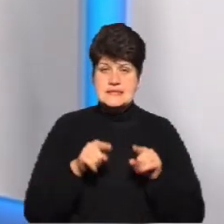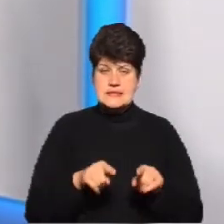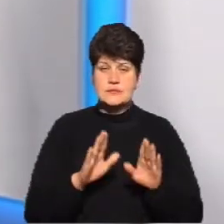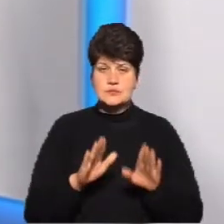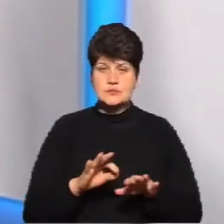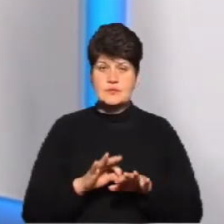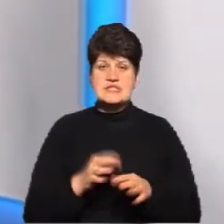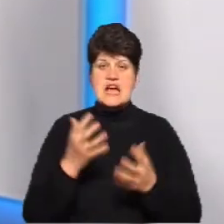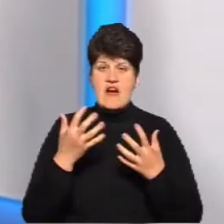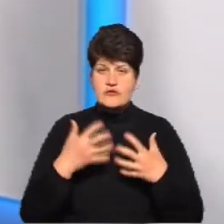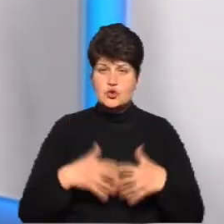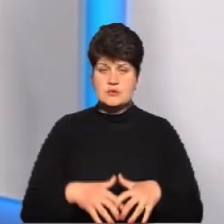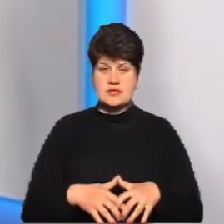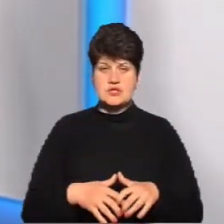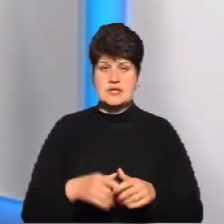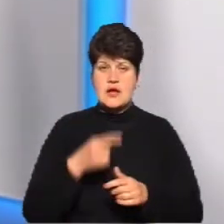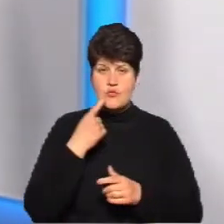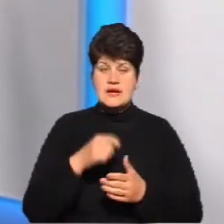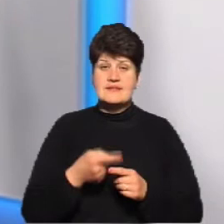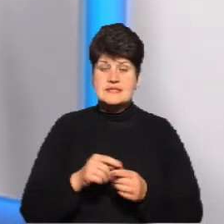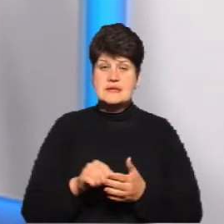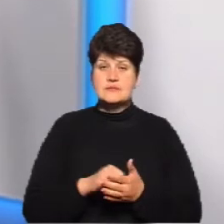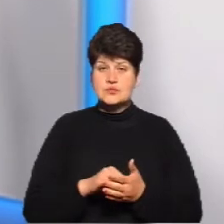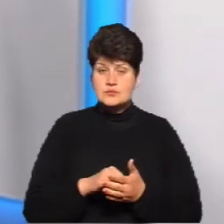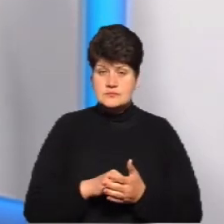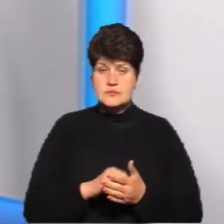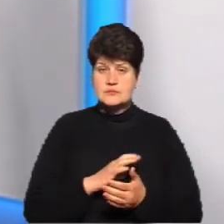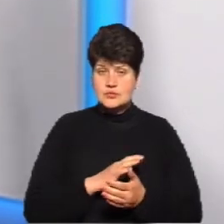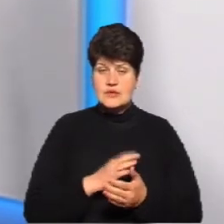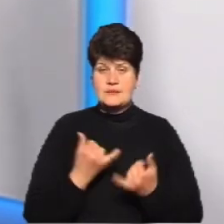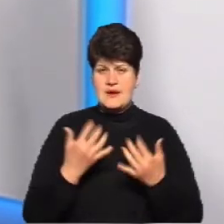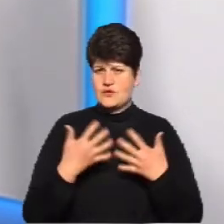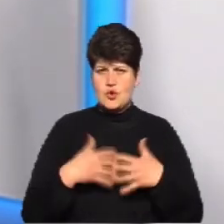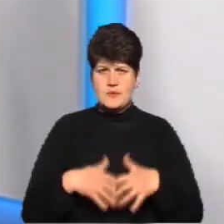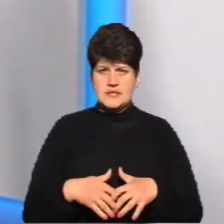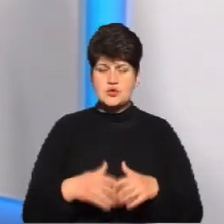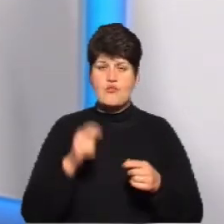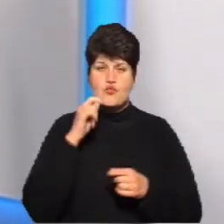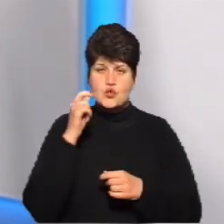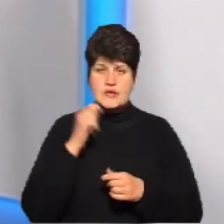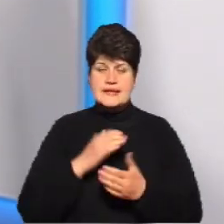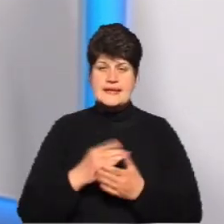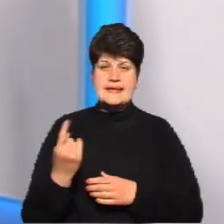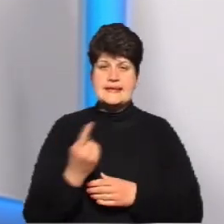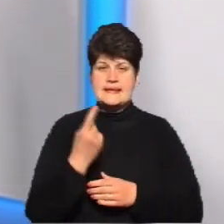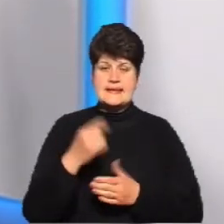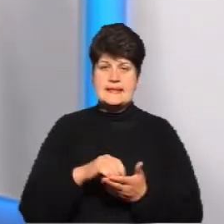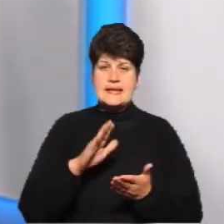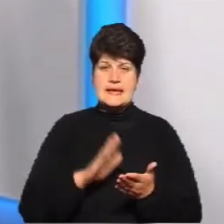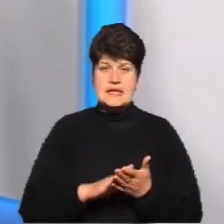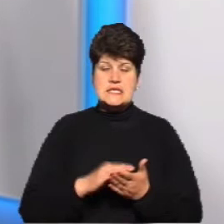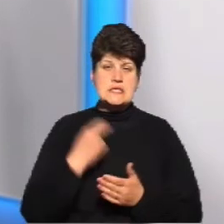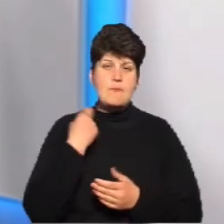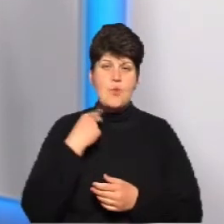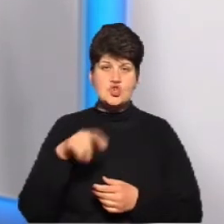автоматично. Тільки що я казав, це паперові документи, а тепер буде автоматично. І в Україні є єдиний реєстр боржників. Перше.